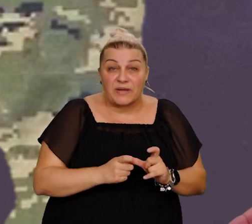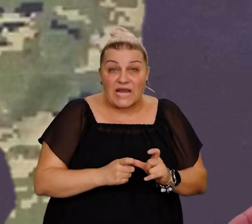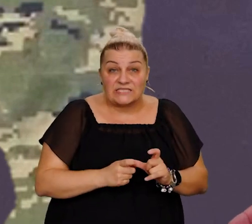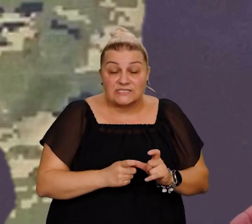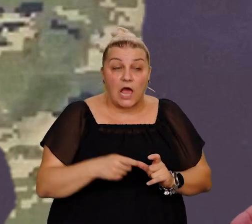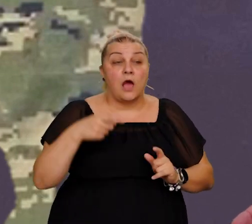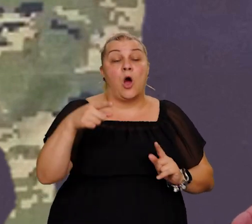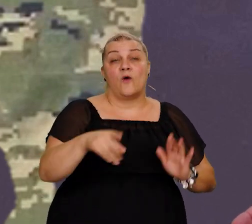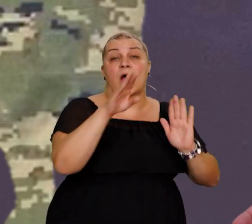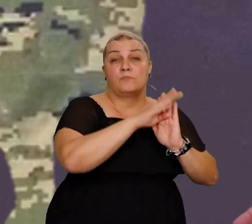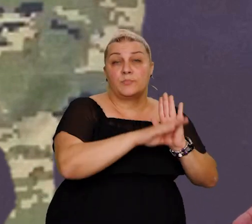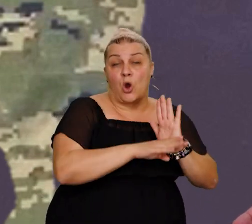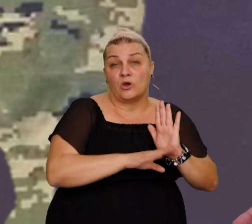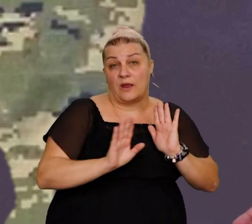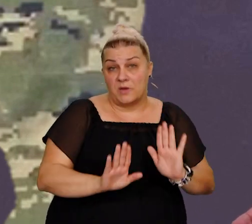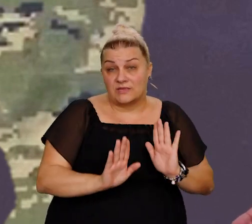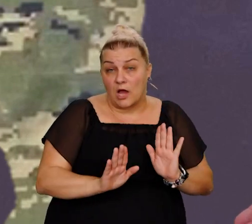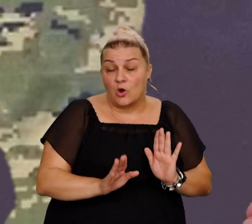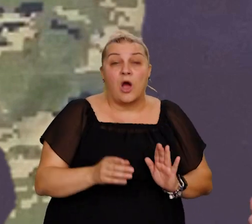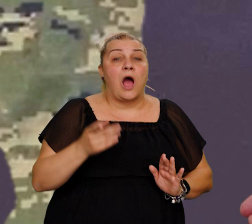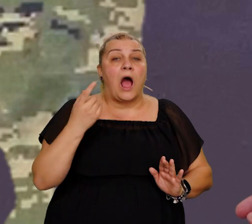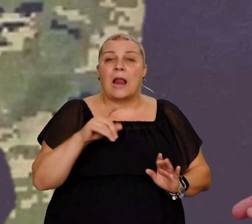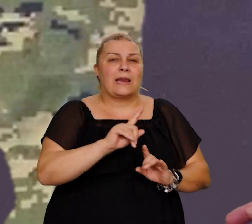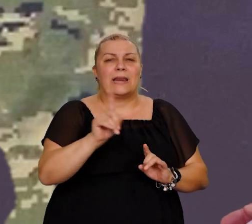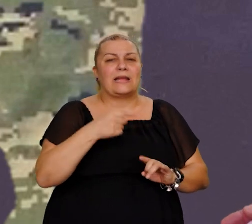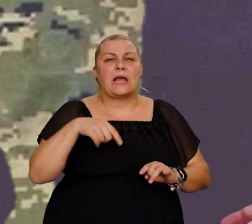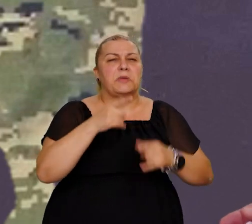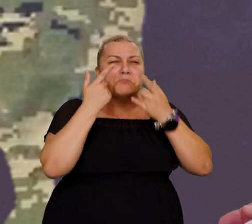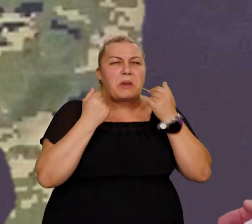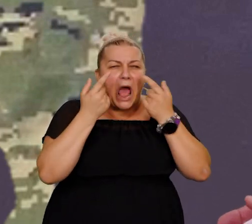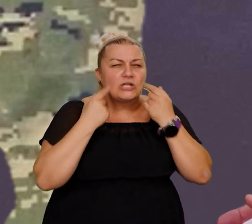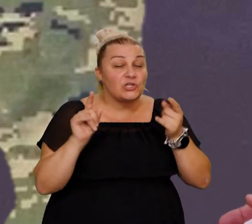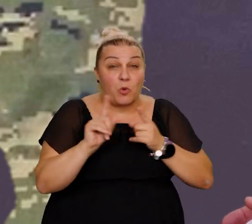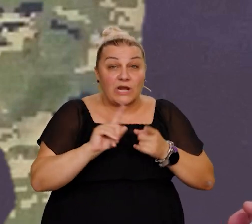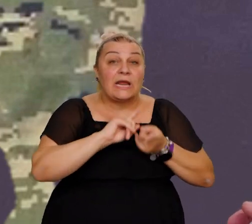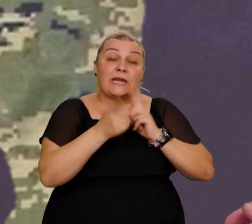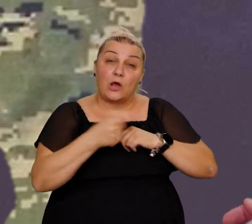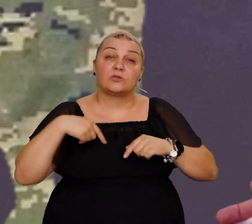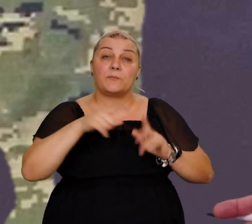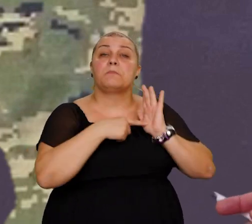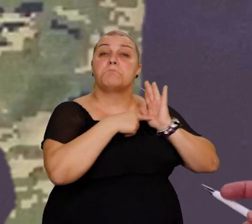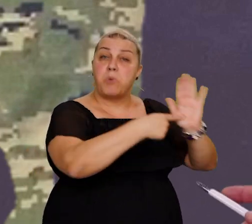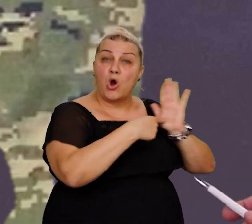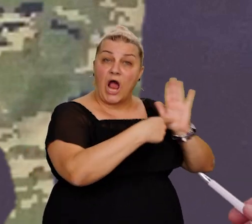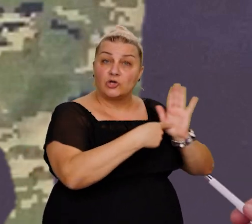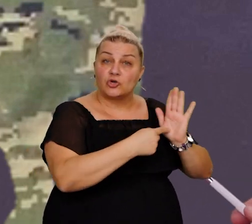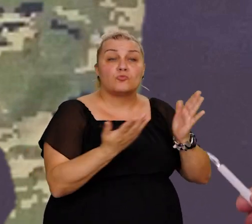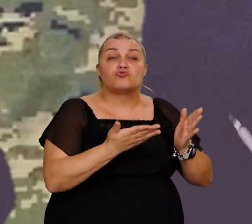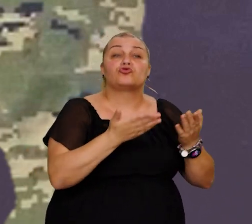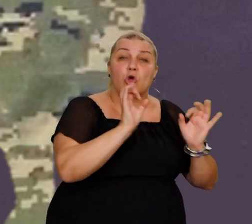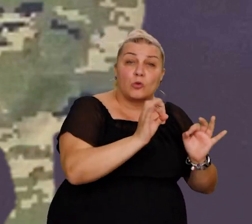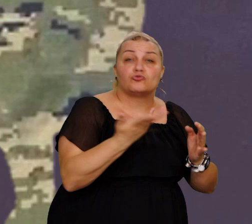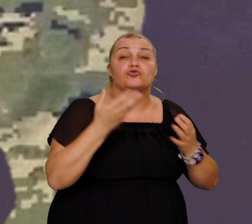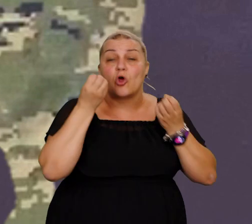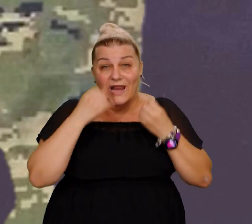Program koji je rađen je komemorativnog tipa, ali nije taj da plaćemo, nego da ukazujemo, da govorimo da to ne valja